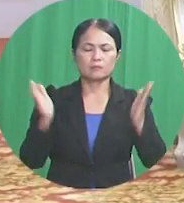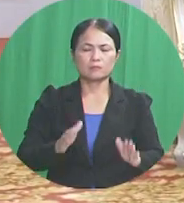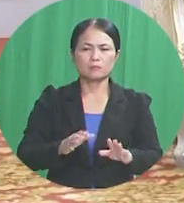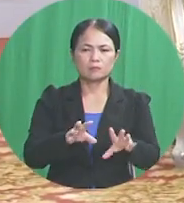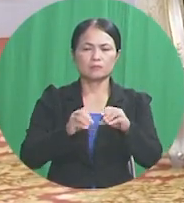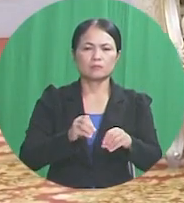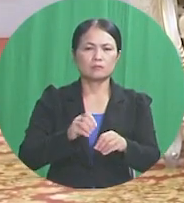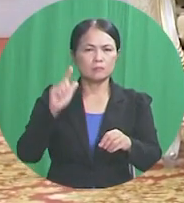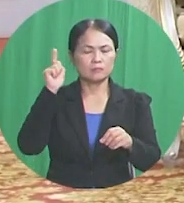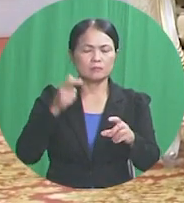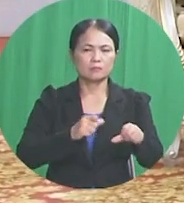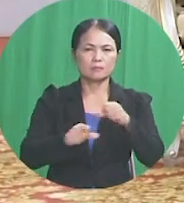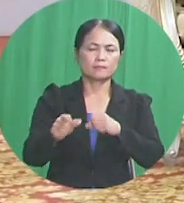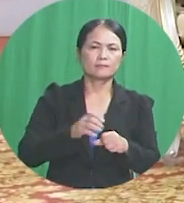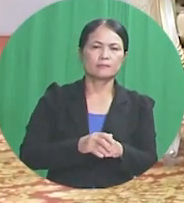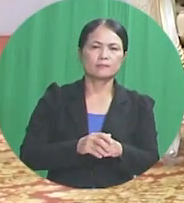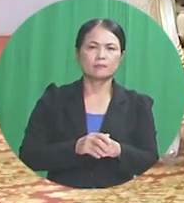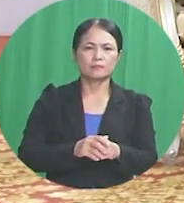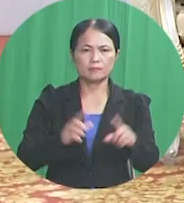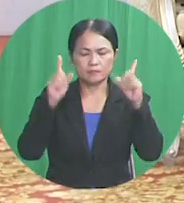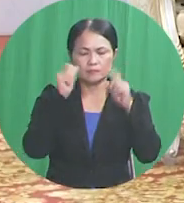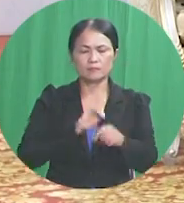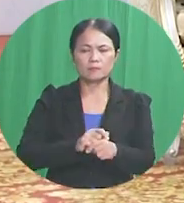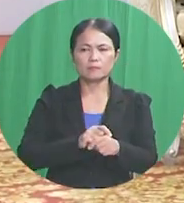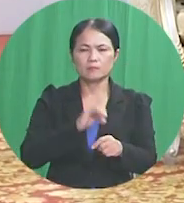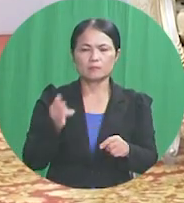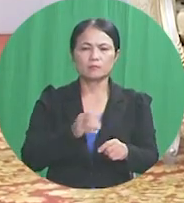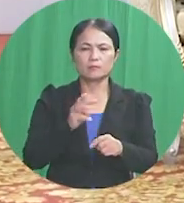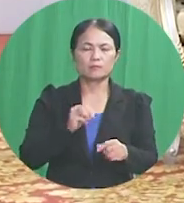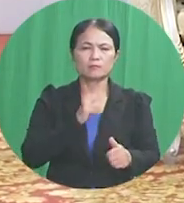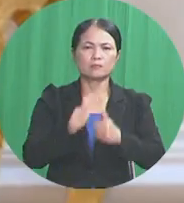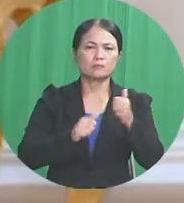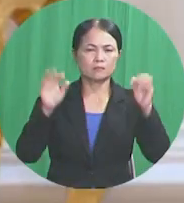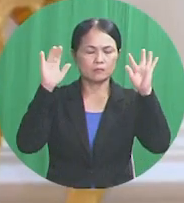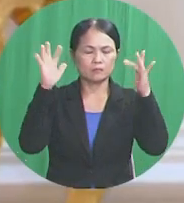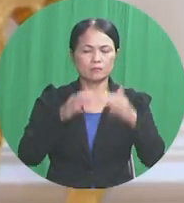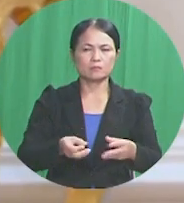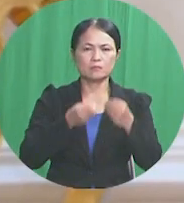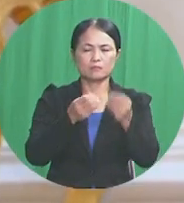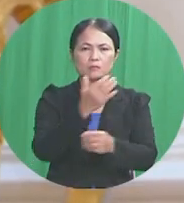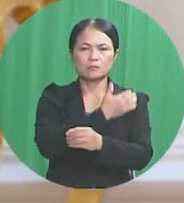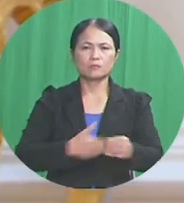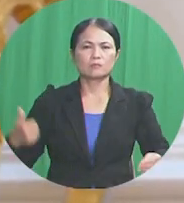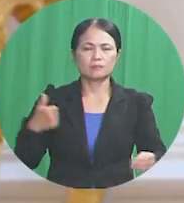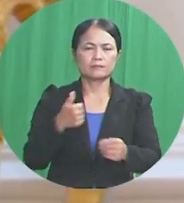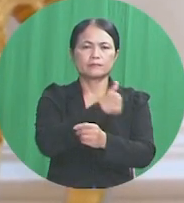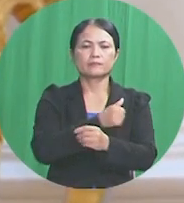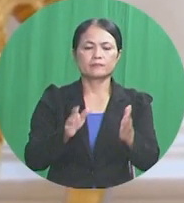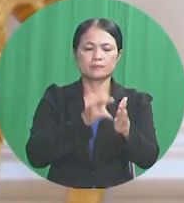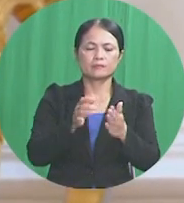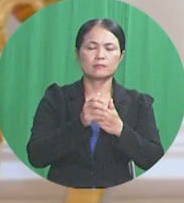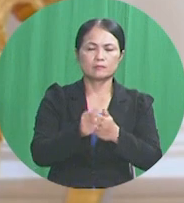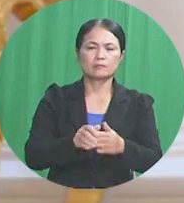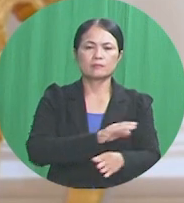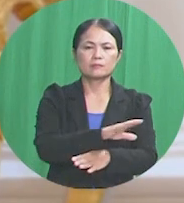ឲ្យទទួលបានជោគជ័យបន្តទៀតឯកឧត្តមលេហៃជុងបានសម្ដែងនឹងការអបអរសាទរជូនចំពោះសម្ដេចតេជោរាជរដ្ឋាភិ